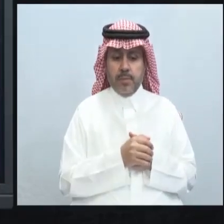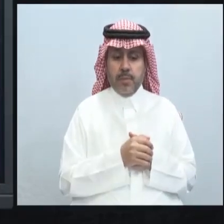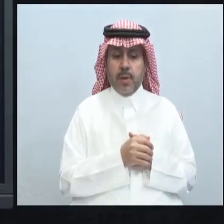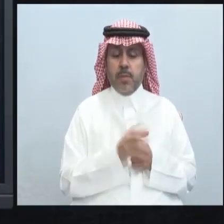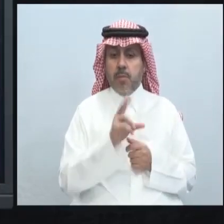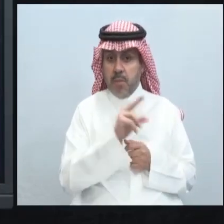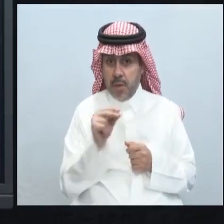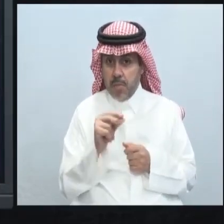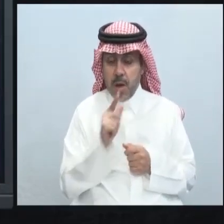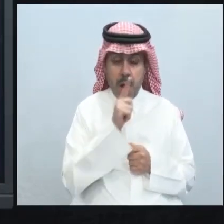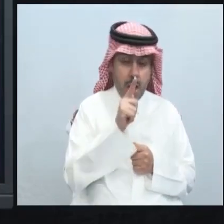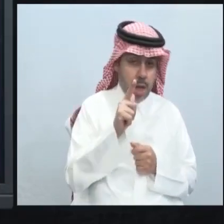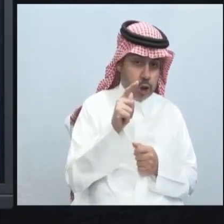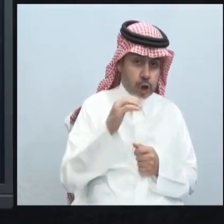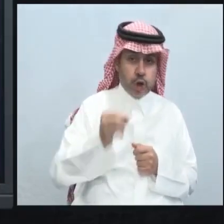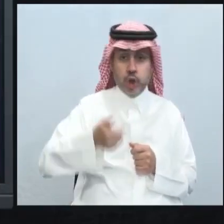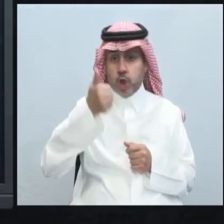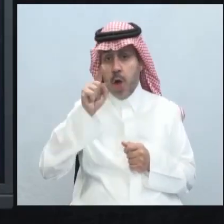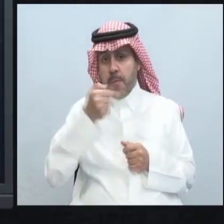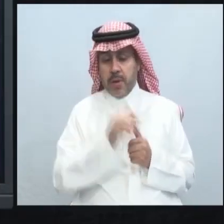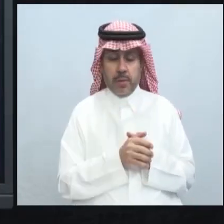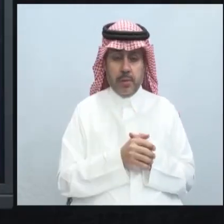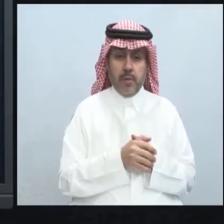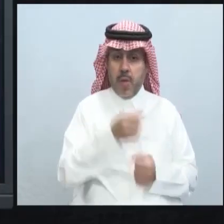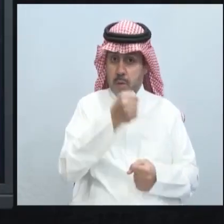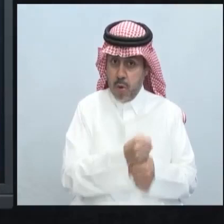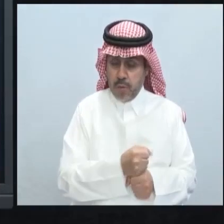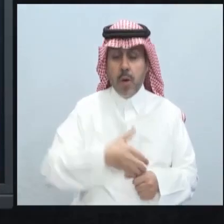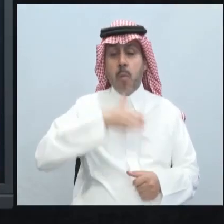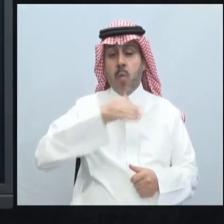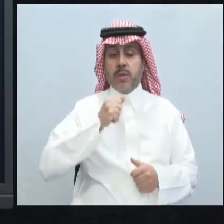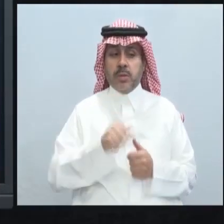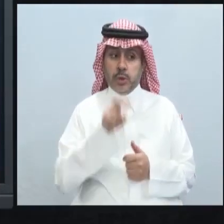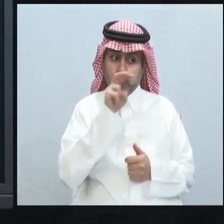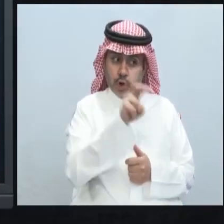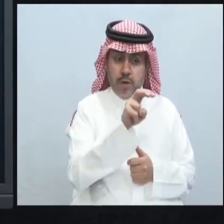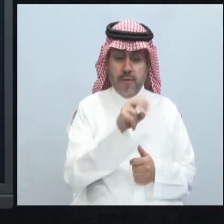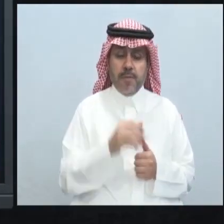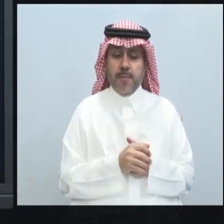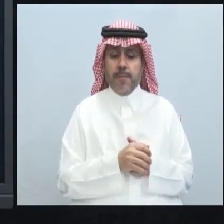قال جابر بن عبد الله في هذا الموقف لما النبي صلى الله عليه وسلم